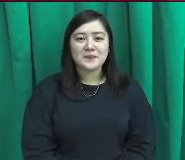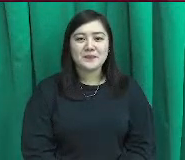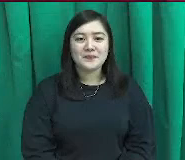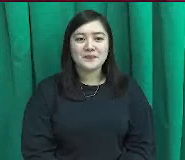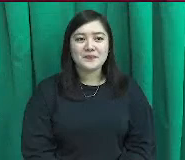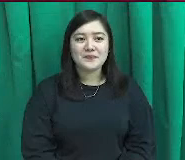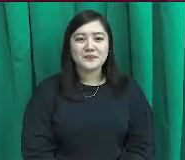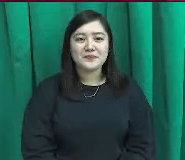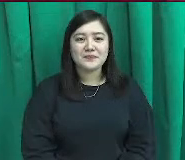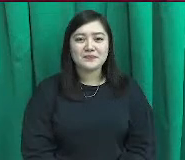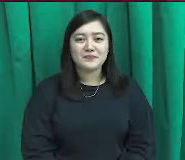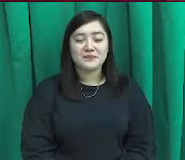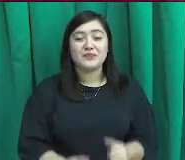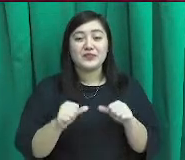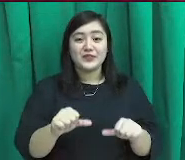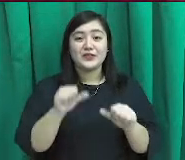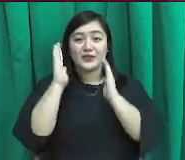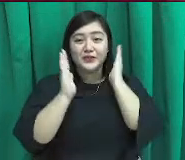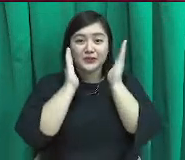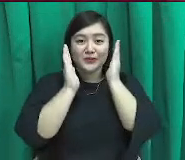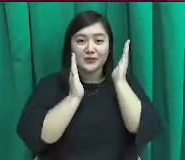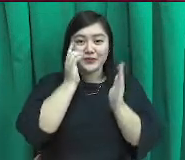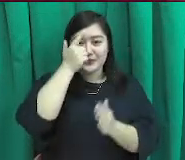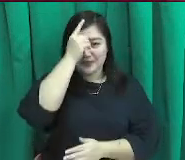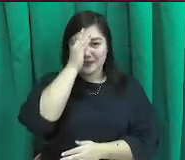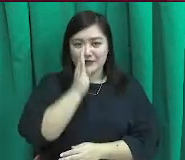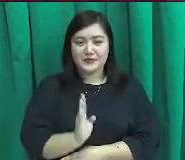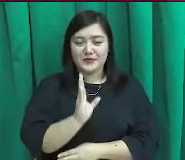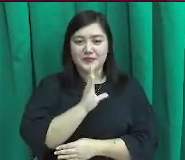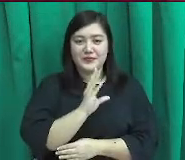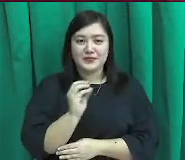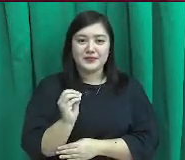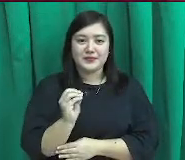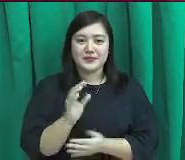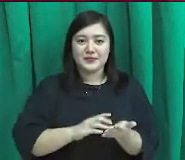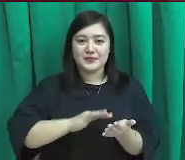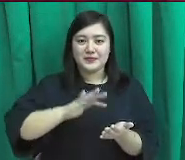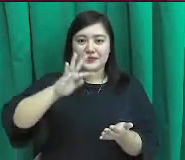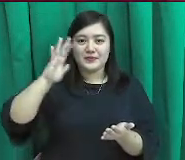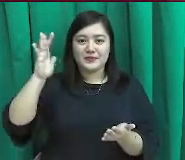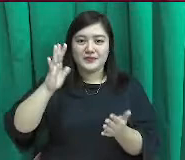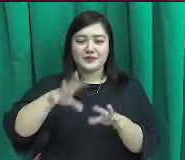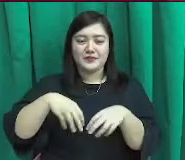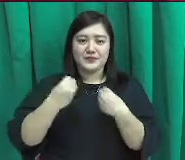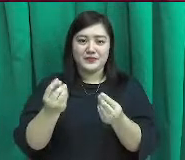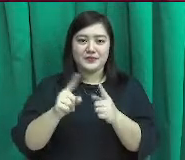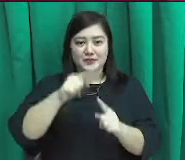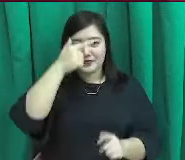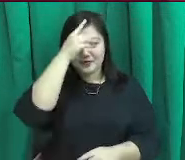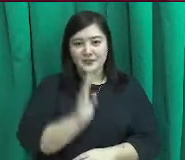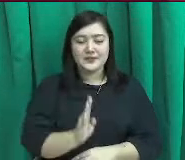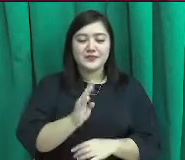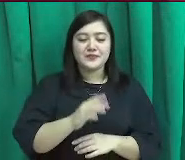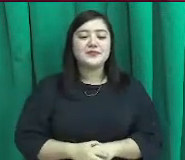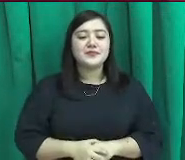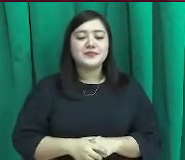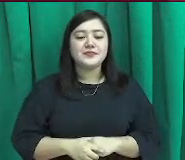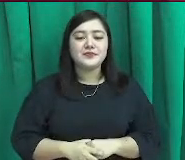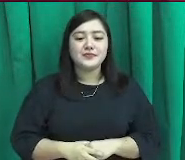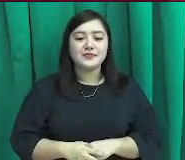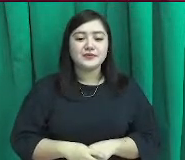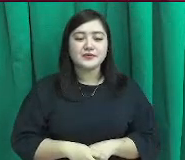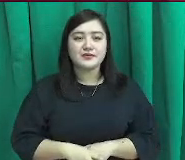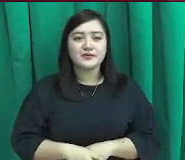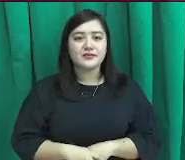maglingkod ng maayos, brother. And patuloy na itaas ang Panginoon. All right. And again sa lahat din, baka may hindi lang tayo kasi napapansin sir na